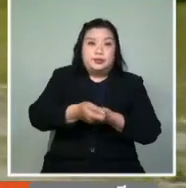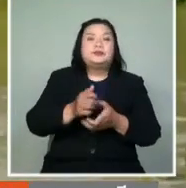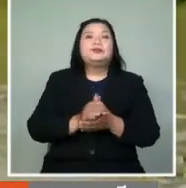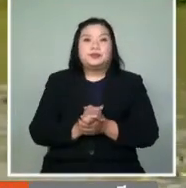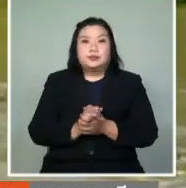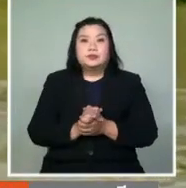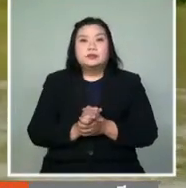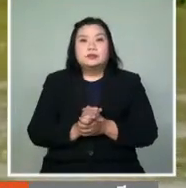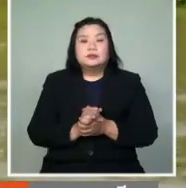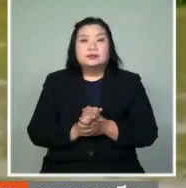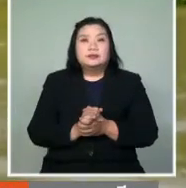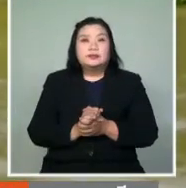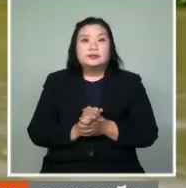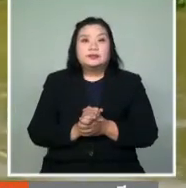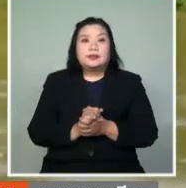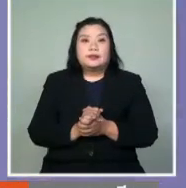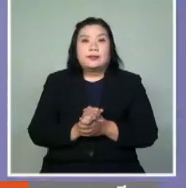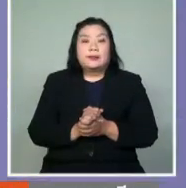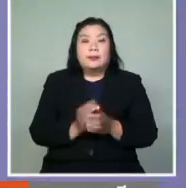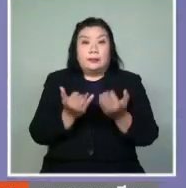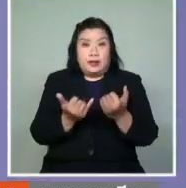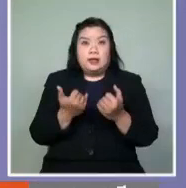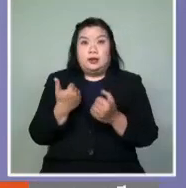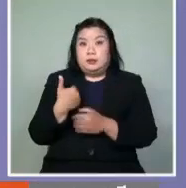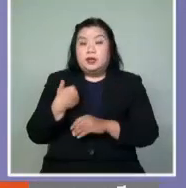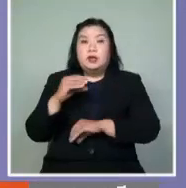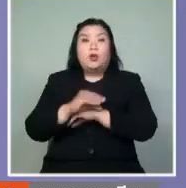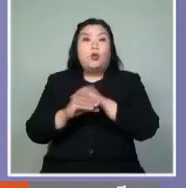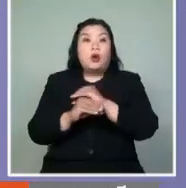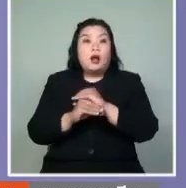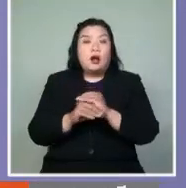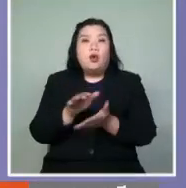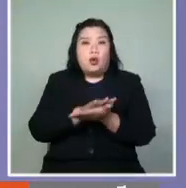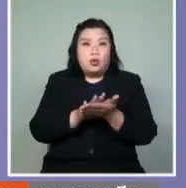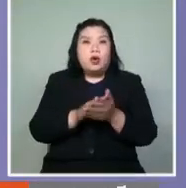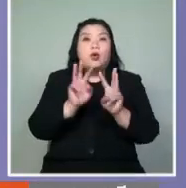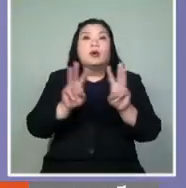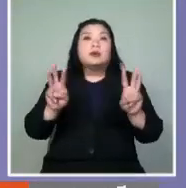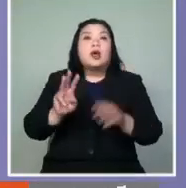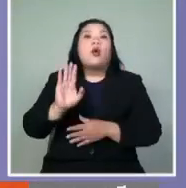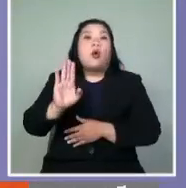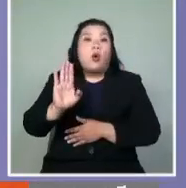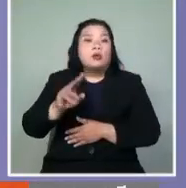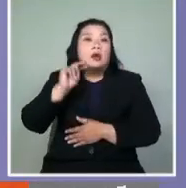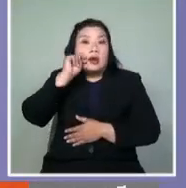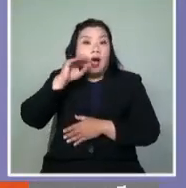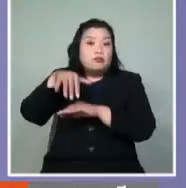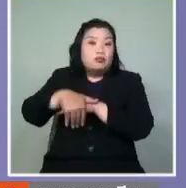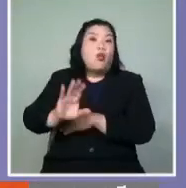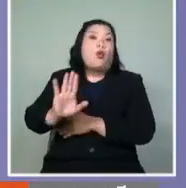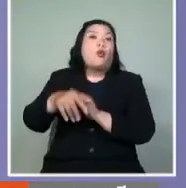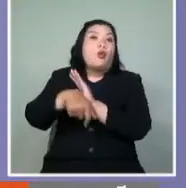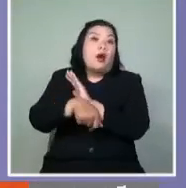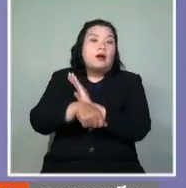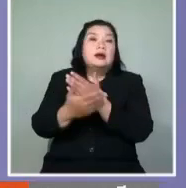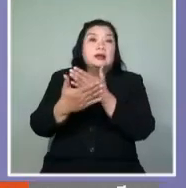นะครับล่าสุดมีทางเพจโครงการชลประทานจังหวัดนครราชสีมาเขาได้ลงประกาศแจ้งเตือนประช